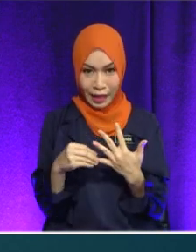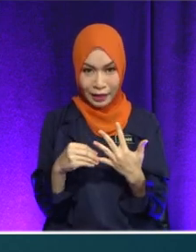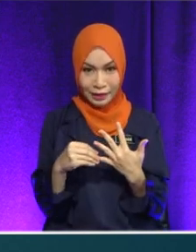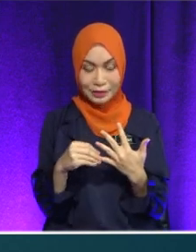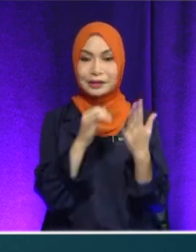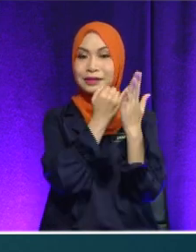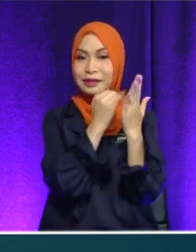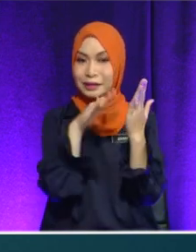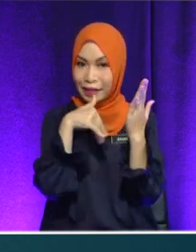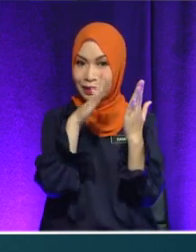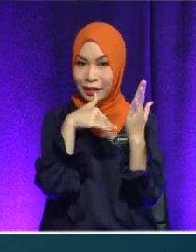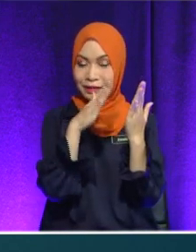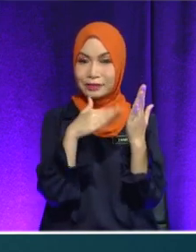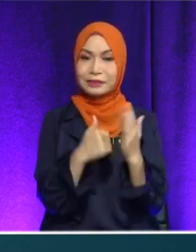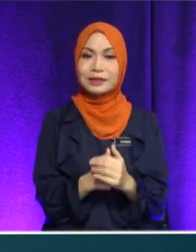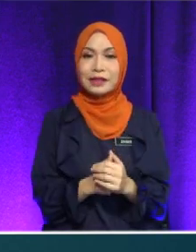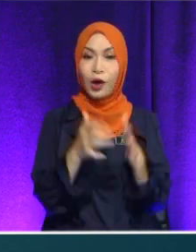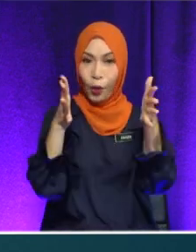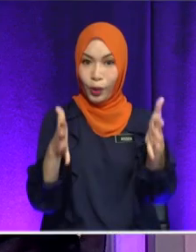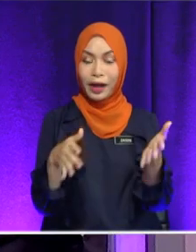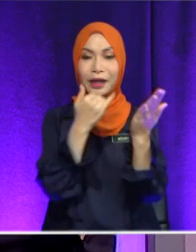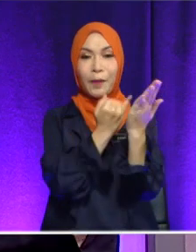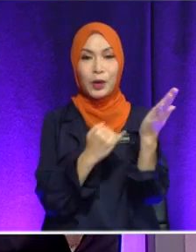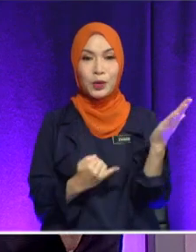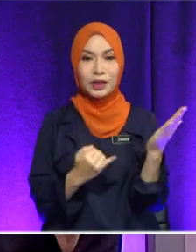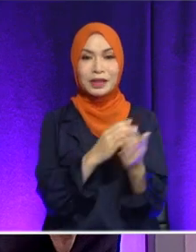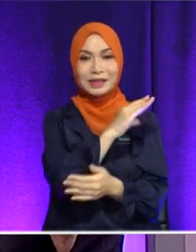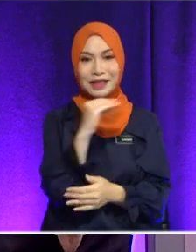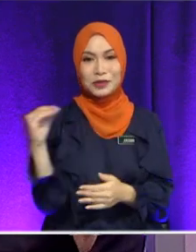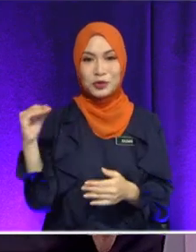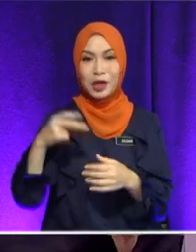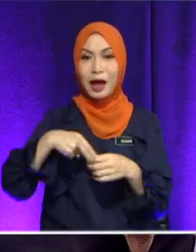pelukis dan karya oke di sini kita akan pilih seni